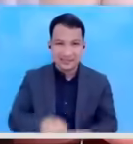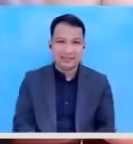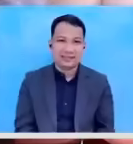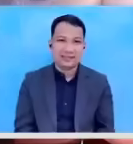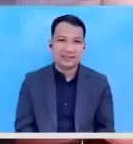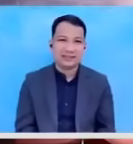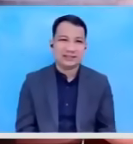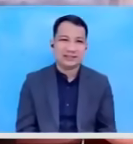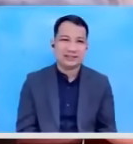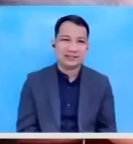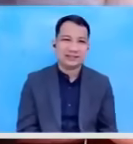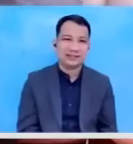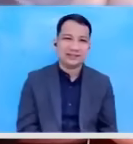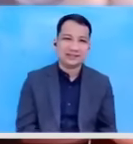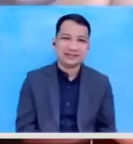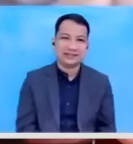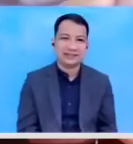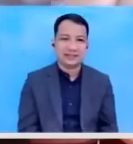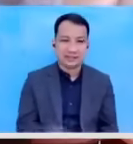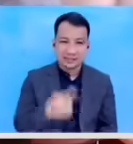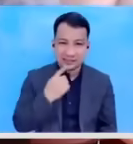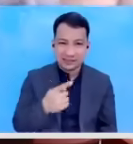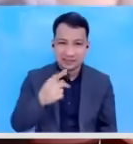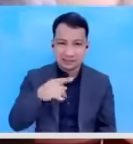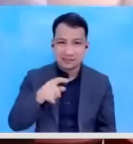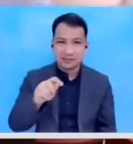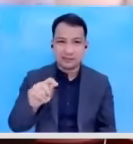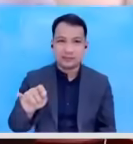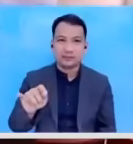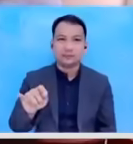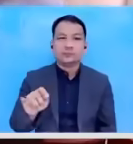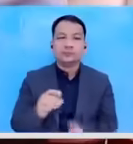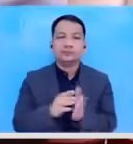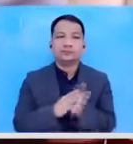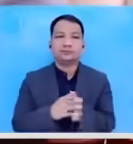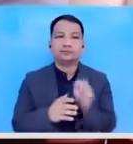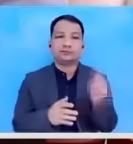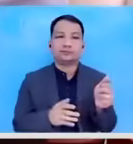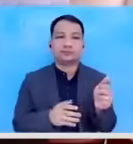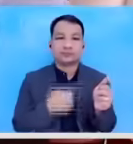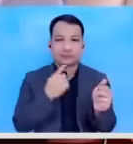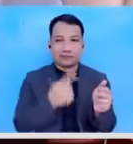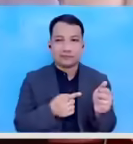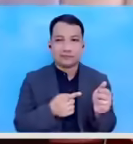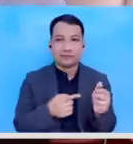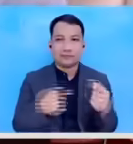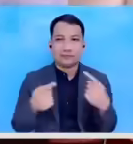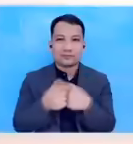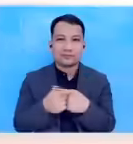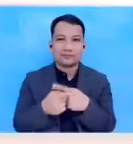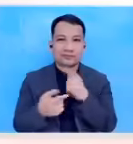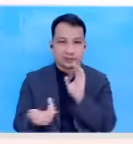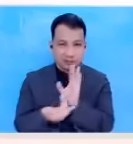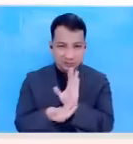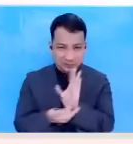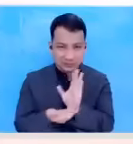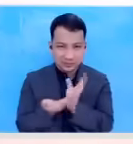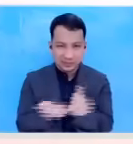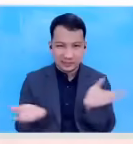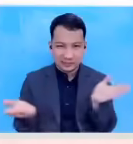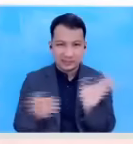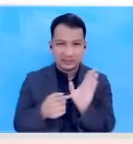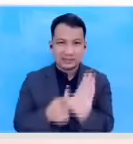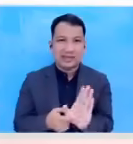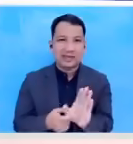tawang-tawa ko. Kasi ikaw Jurassic, sabi ni Mami Pinti, ano sabi niya? Excuse me. Ipaparek pa niya, pero may mga ebidensyang nilatan. Hindi na siya nakapanood.